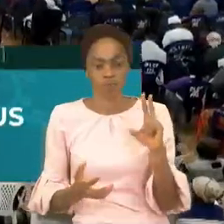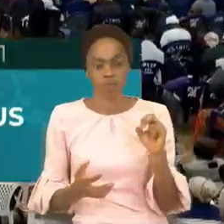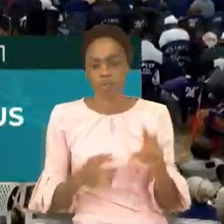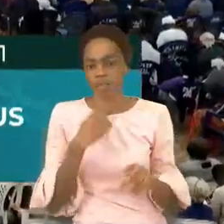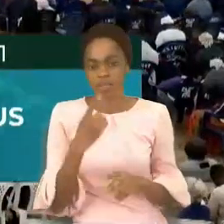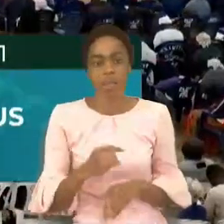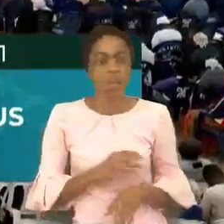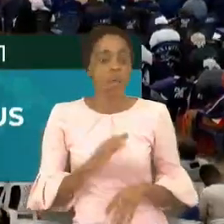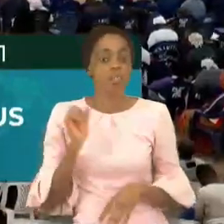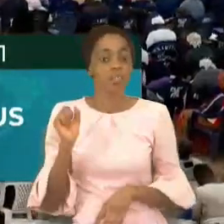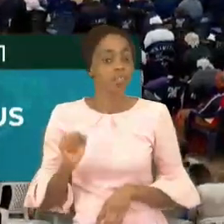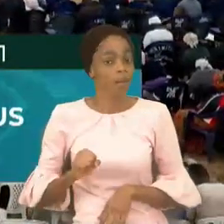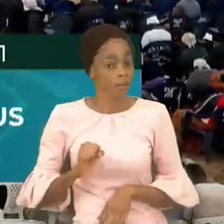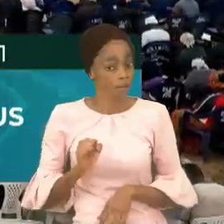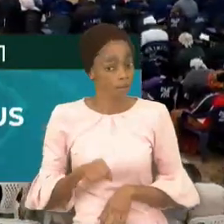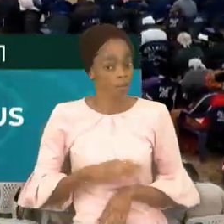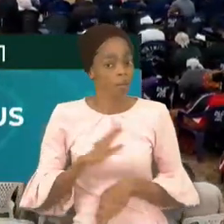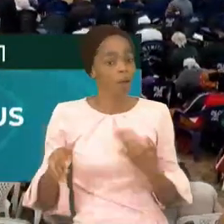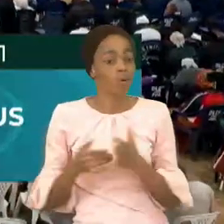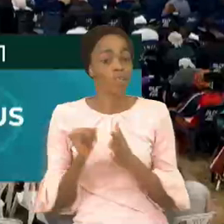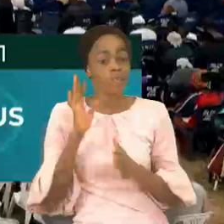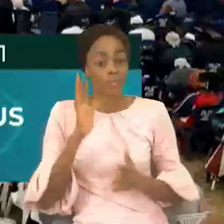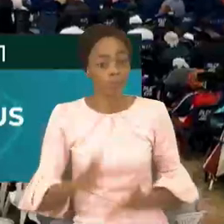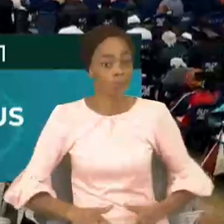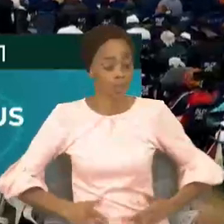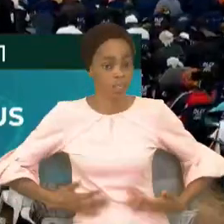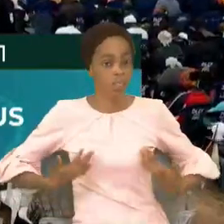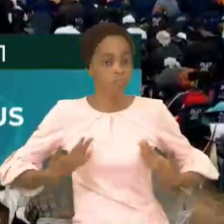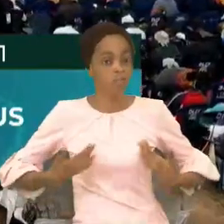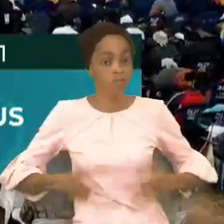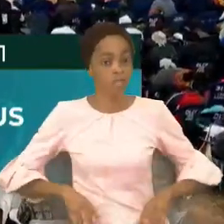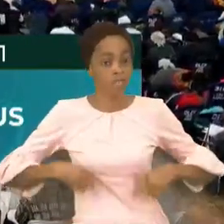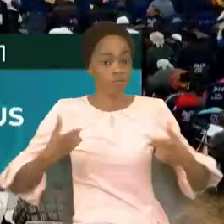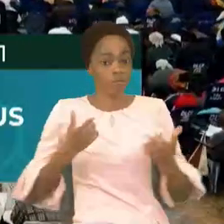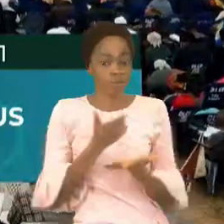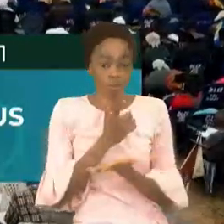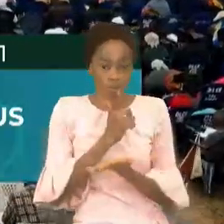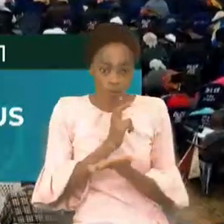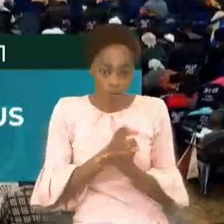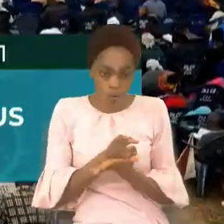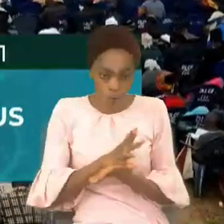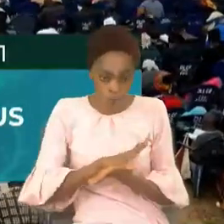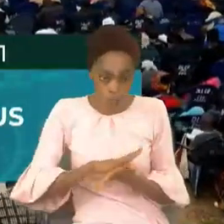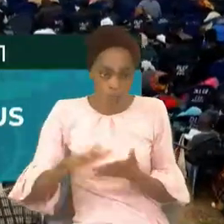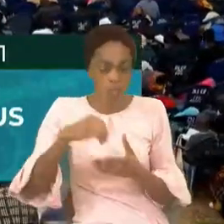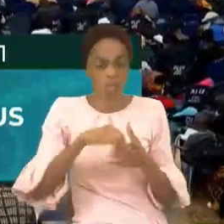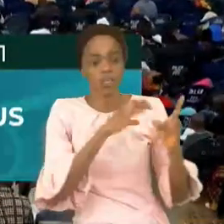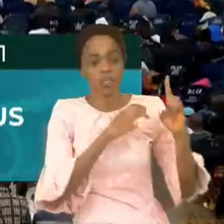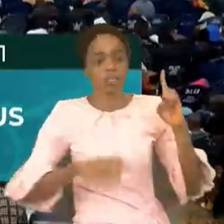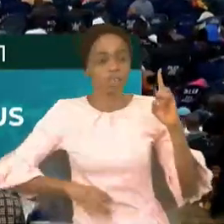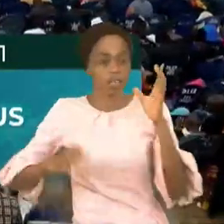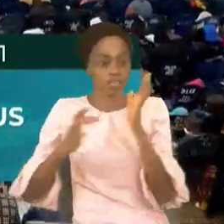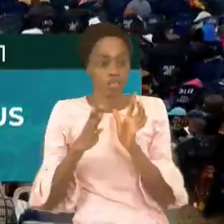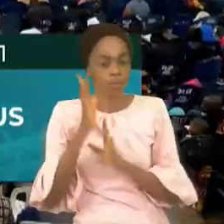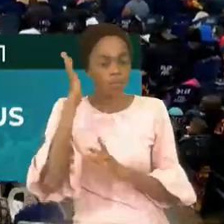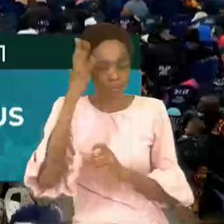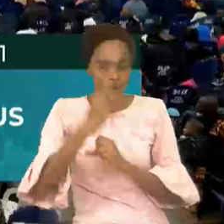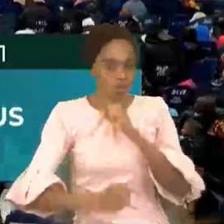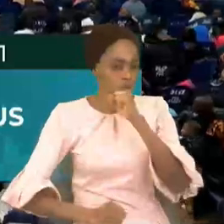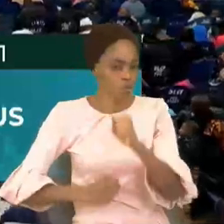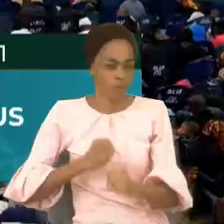3, 12. Or, tous ceux qui veulent vivre pieusement en Jésus-Christ seront persécutés.